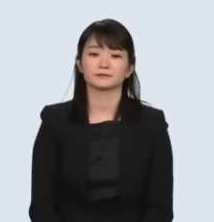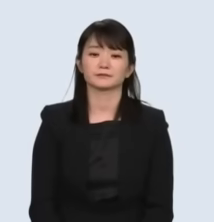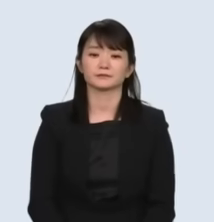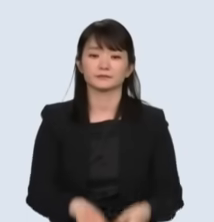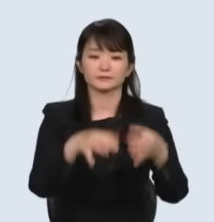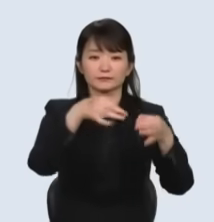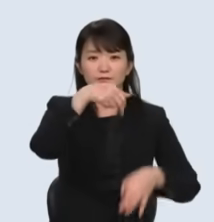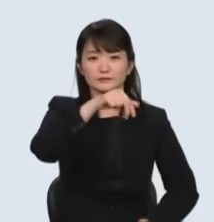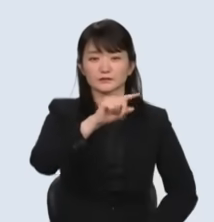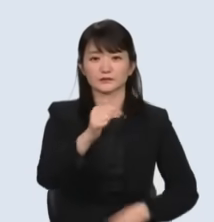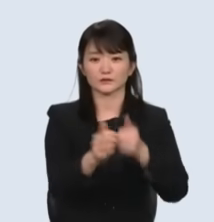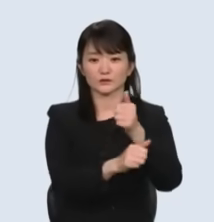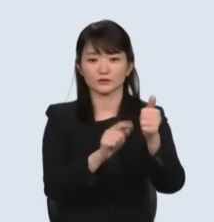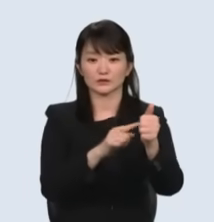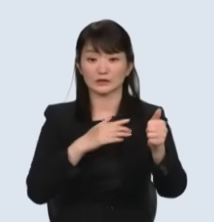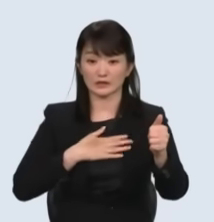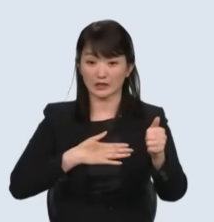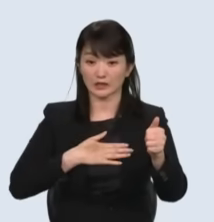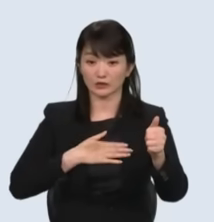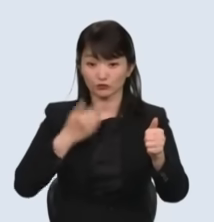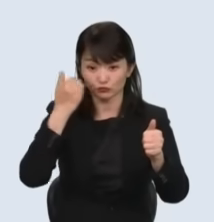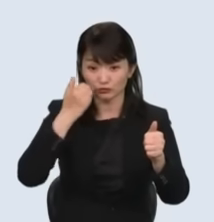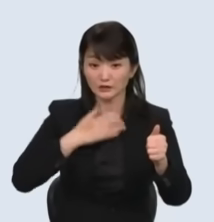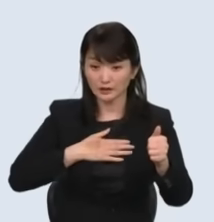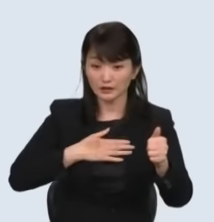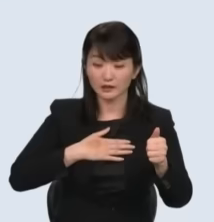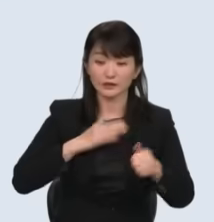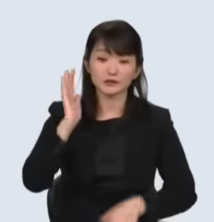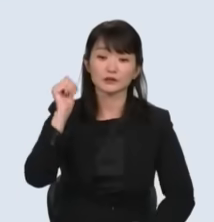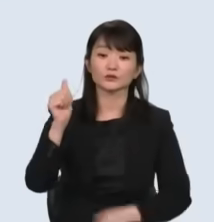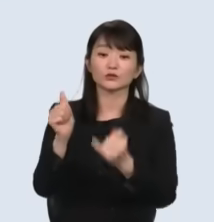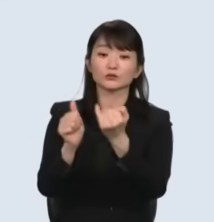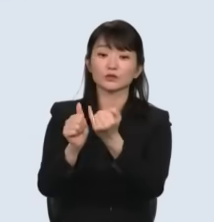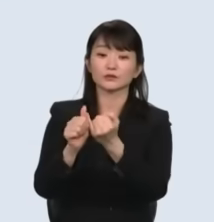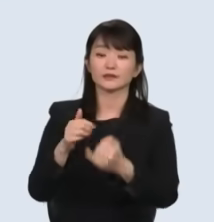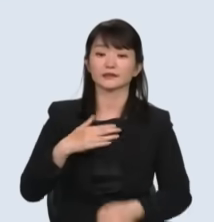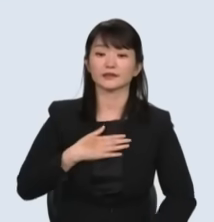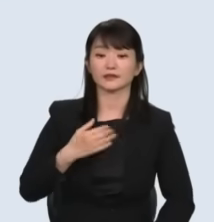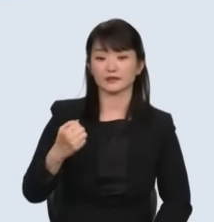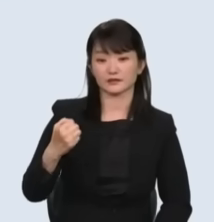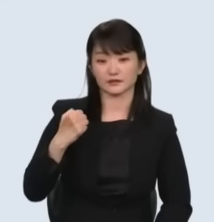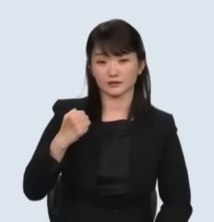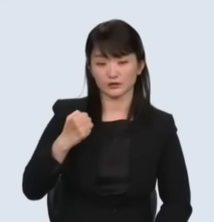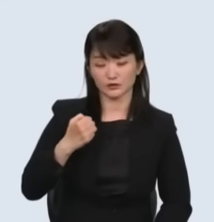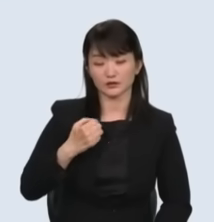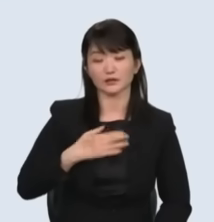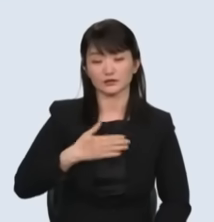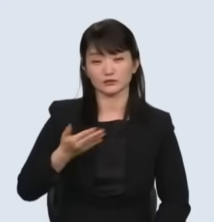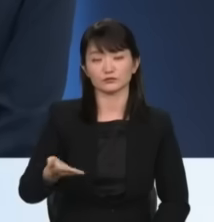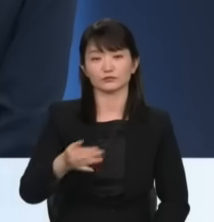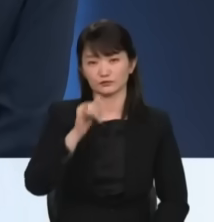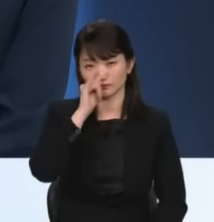김정은 위원장은 나를 알아보신 분이에요. 대통령 부부는 나한테 내 능력을 해주신 분.